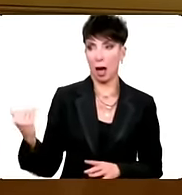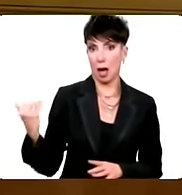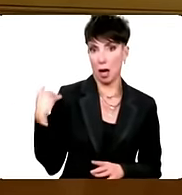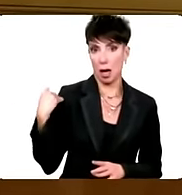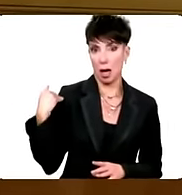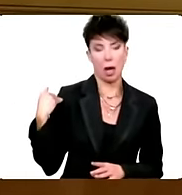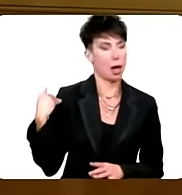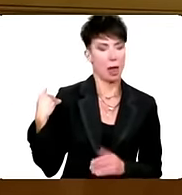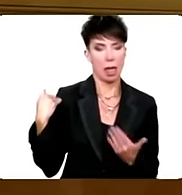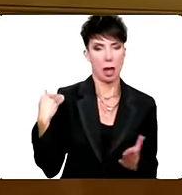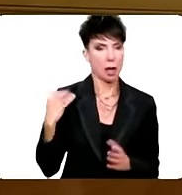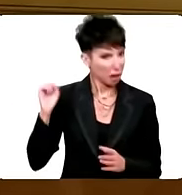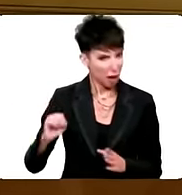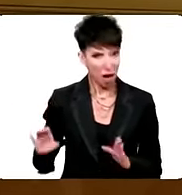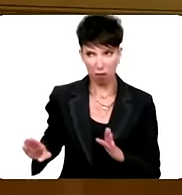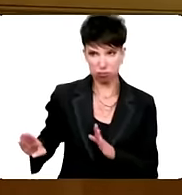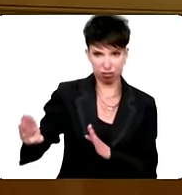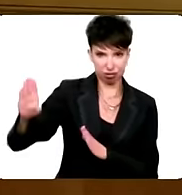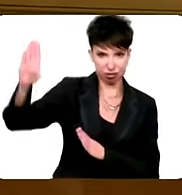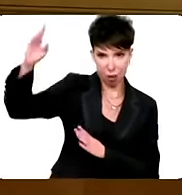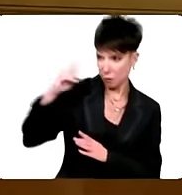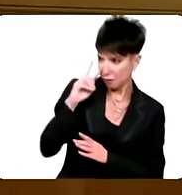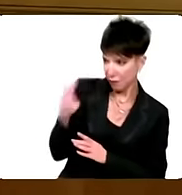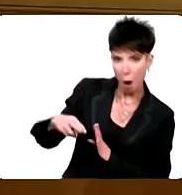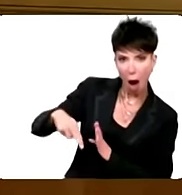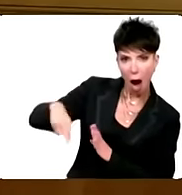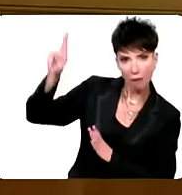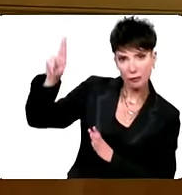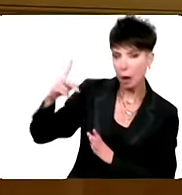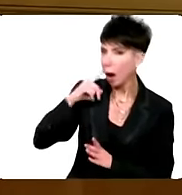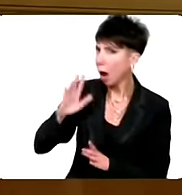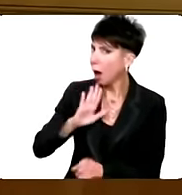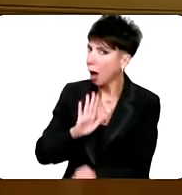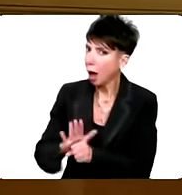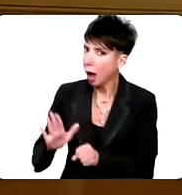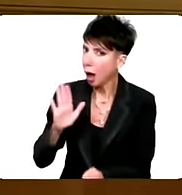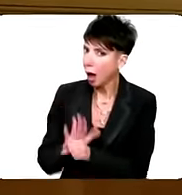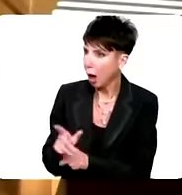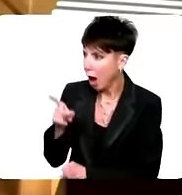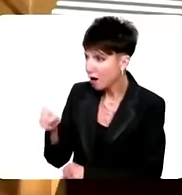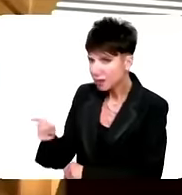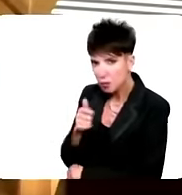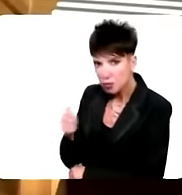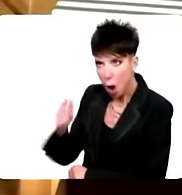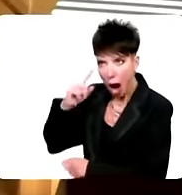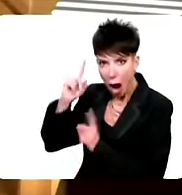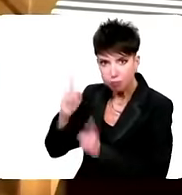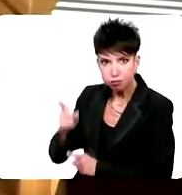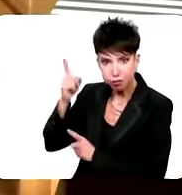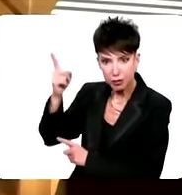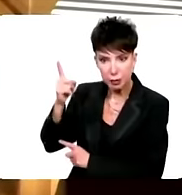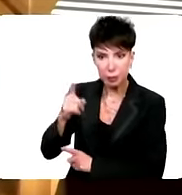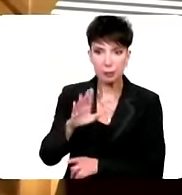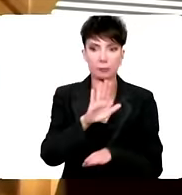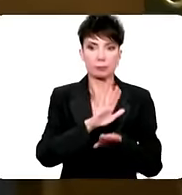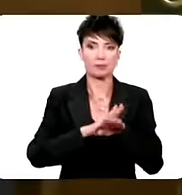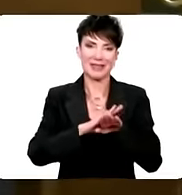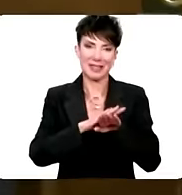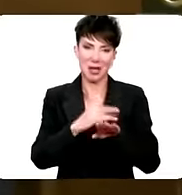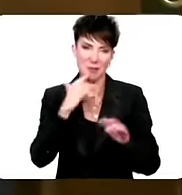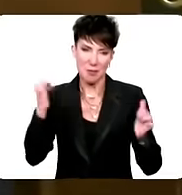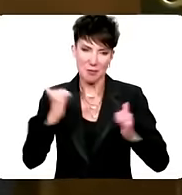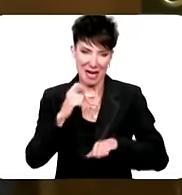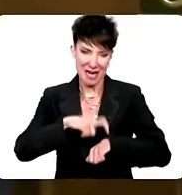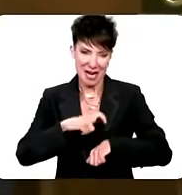ακροδεξιά, αλλά δεν είναι απαραίτητη σήμερα η ακροδεξιά για να πάρθουν σημαντικές αποφάσεις στην Ευρώπη. Να κλείσω με αυτό, μου επιτρέπετε, γιατί μας πιέζει και ο χρόνος.